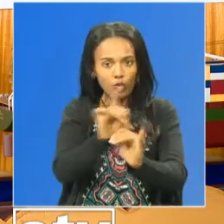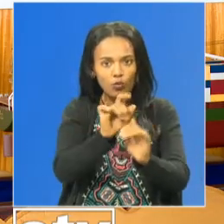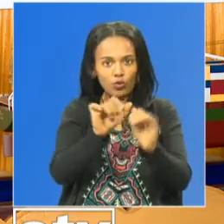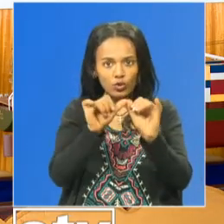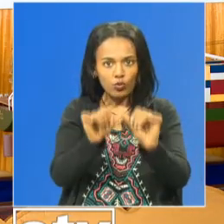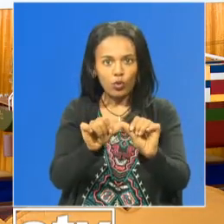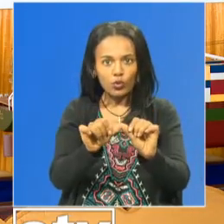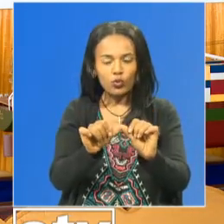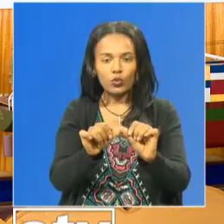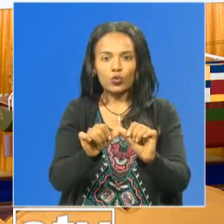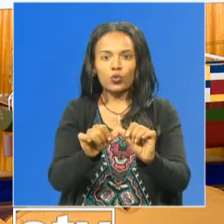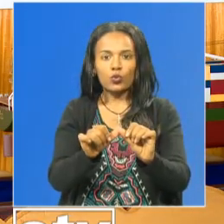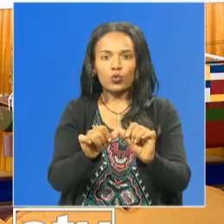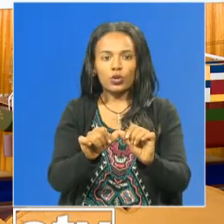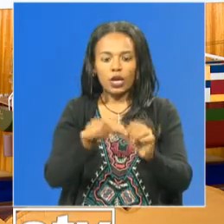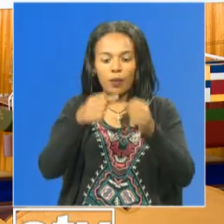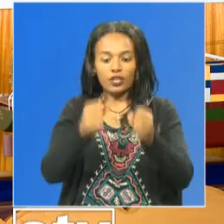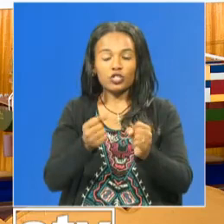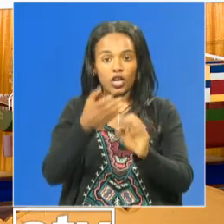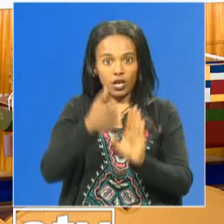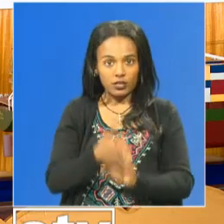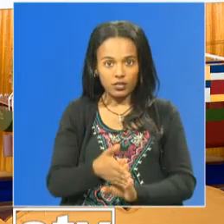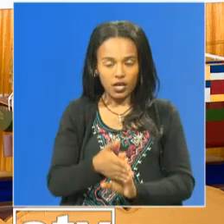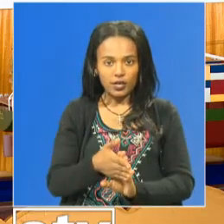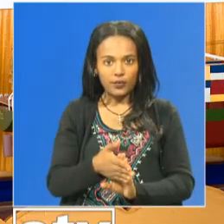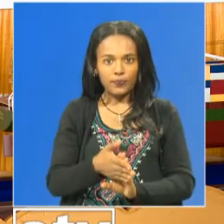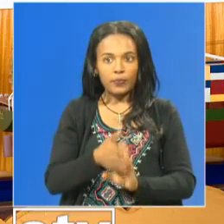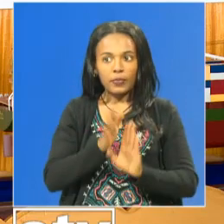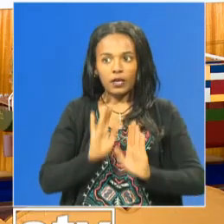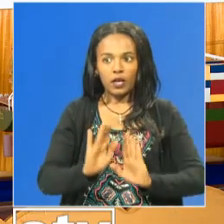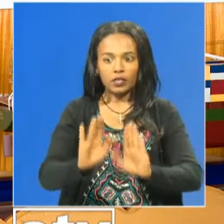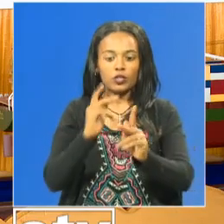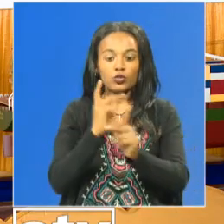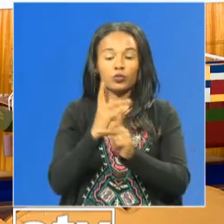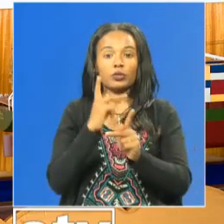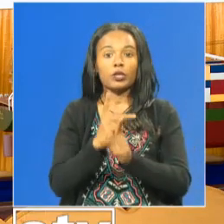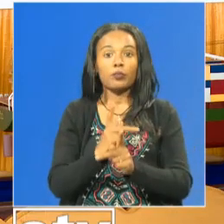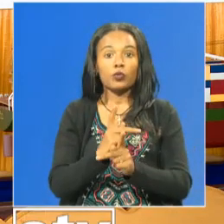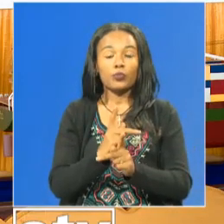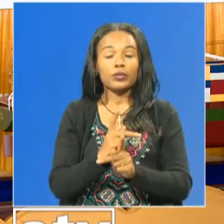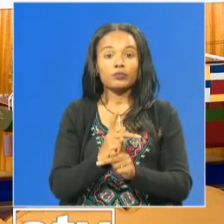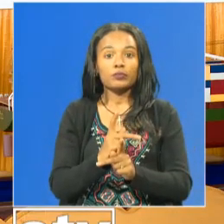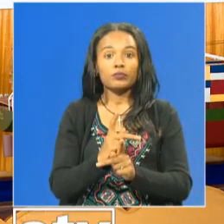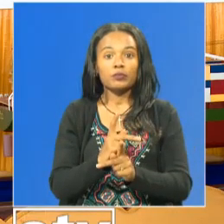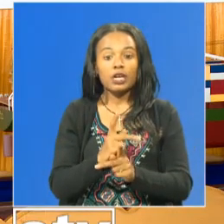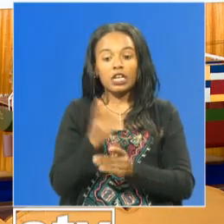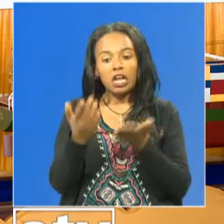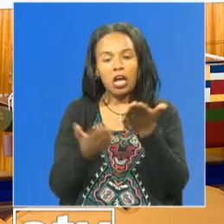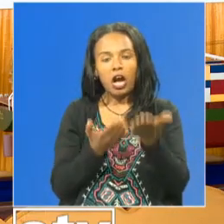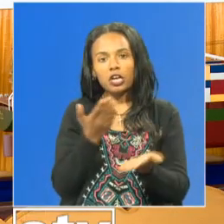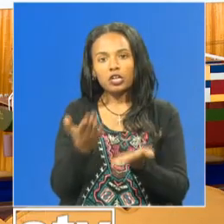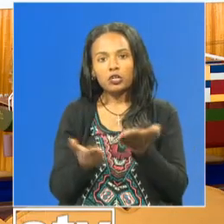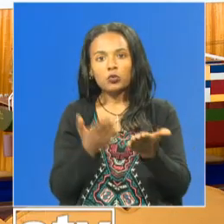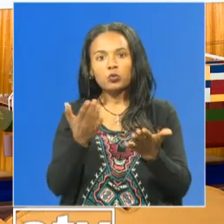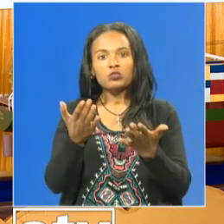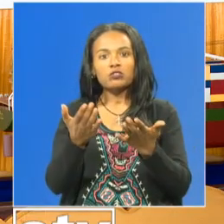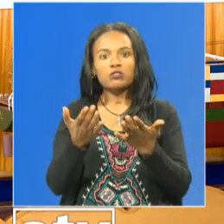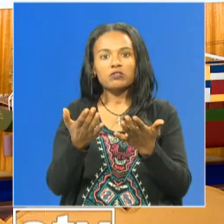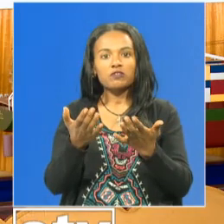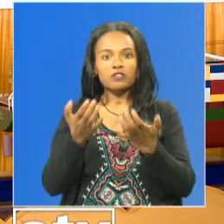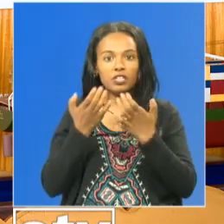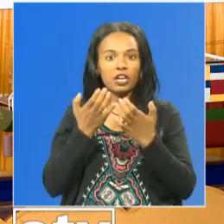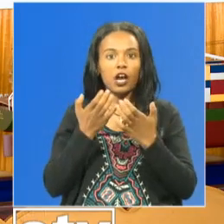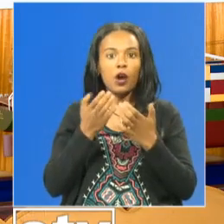እንዲቆዩ ኮንቴይንድ እንዲሆኑ ከማስቻል አንጻር ራሳቸውን የሚጠብቁበትም ሆነ ለአገልግሎት ፍለጋ